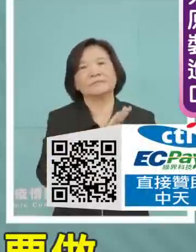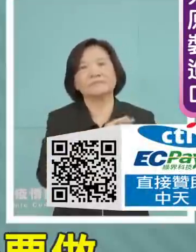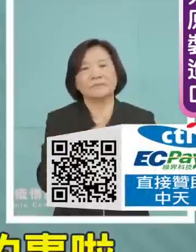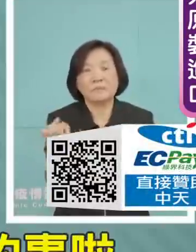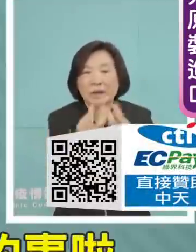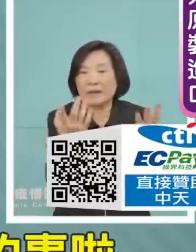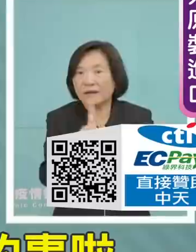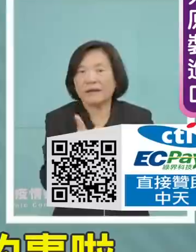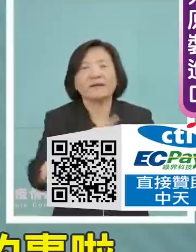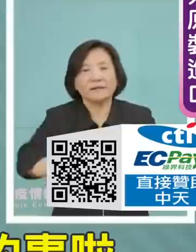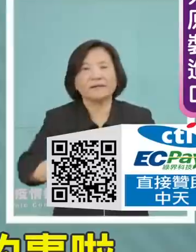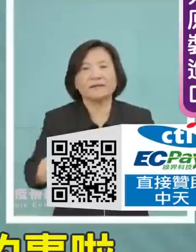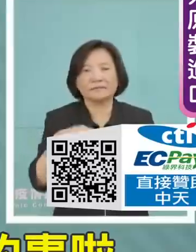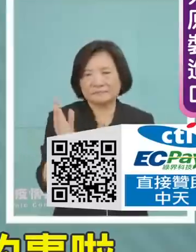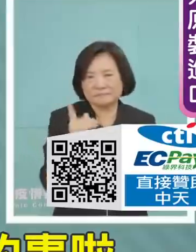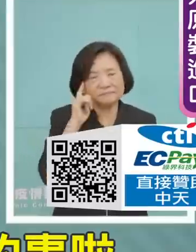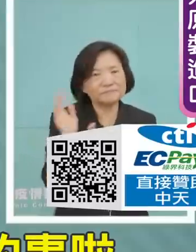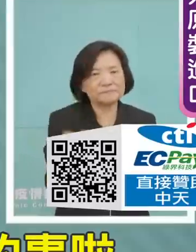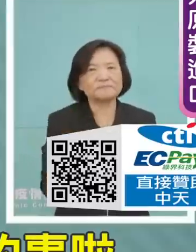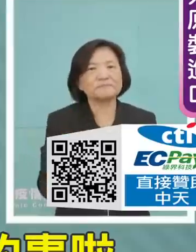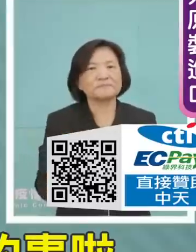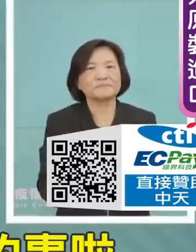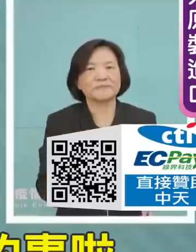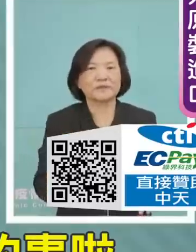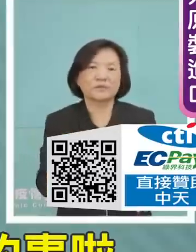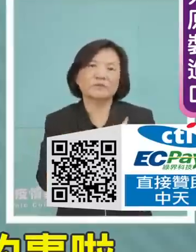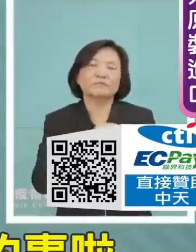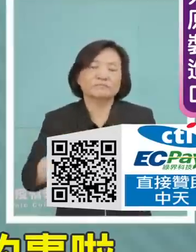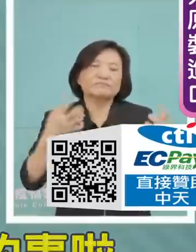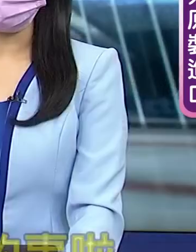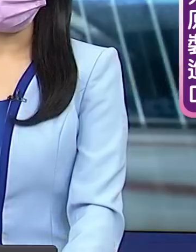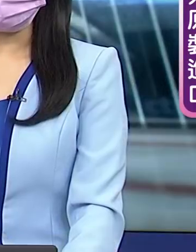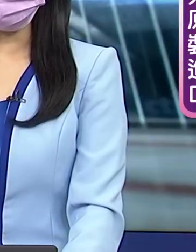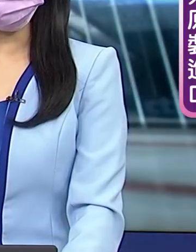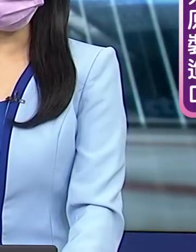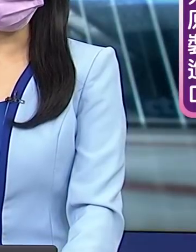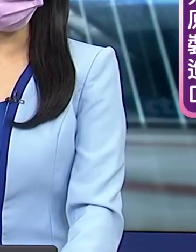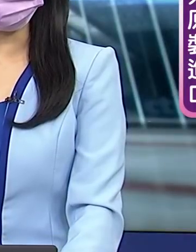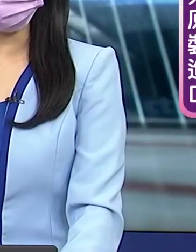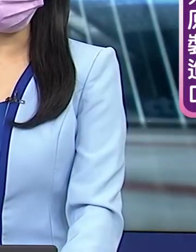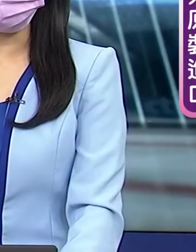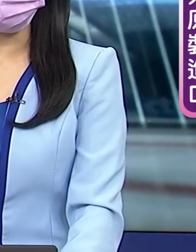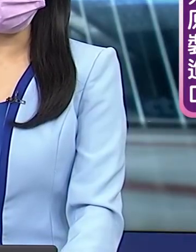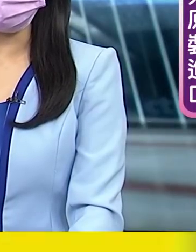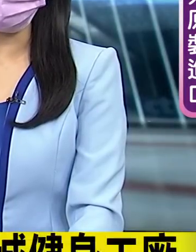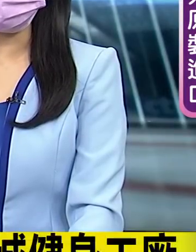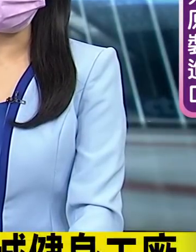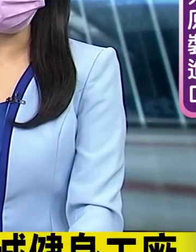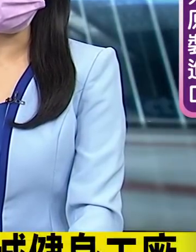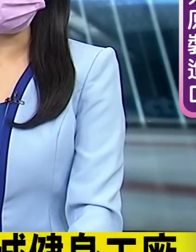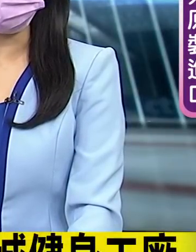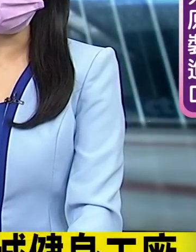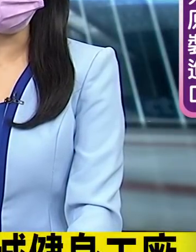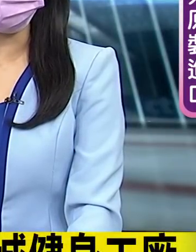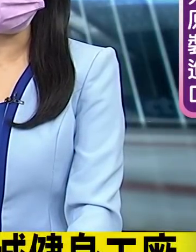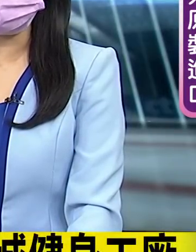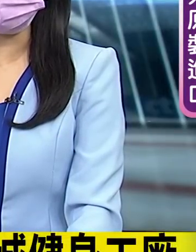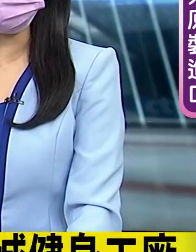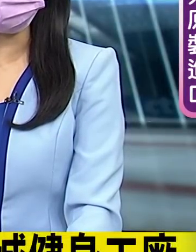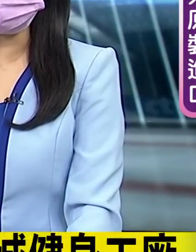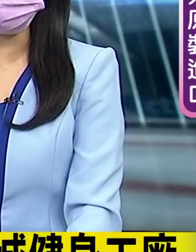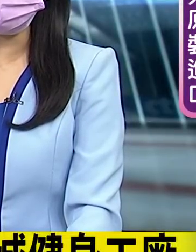这也没有什么，所以我们只是做自己该做的事的。 疫情最新，带你来关心，今天本土新增